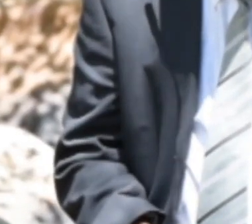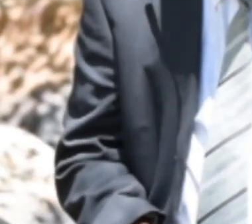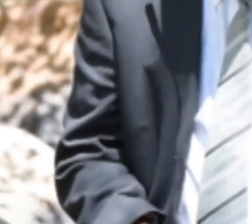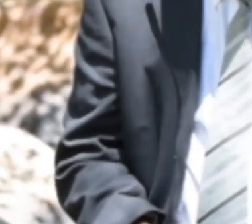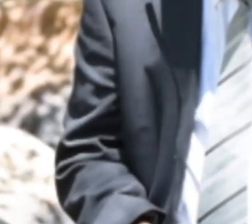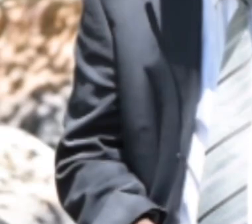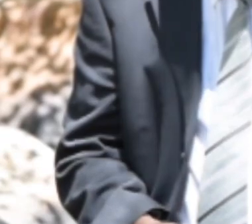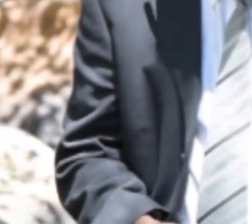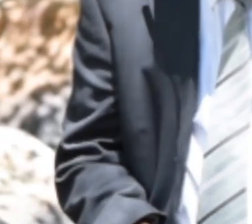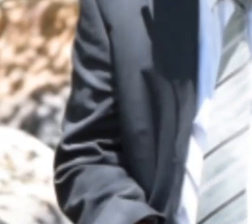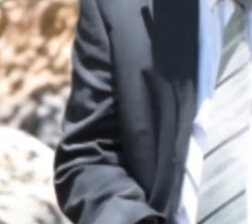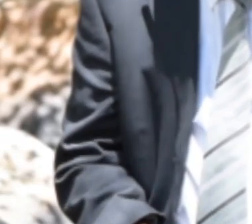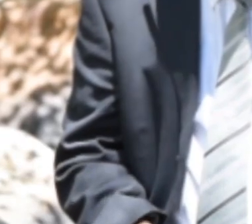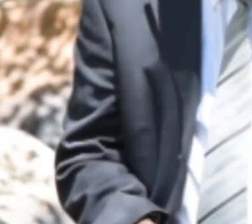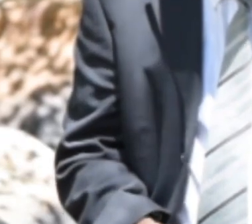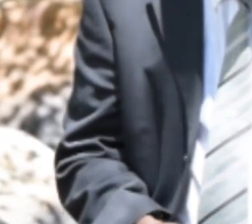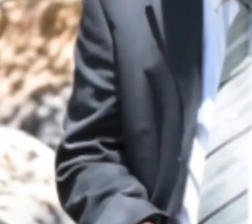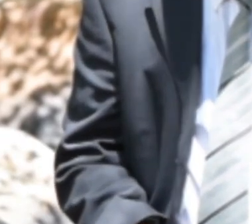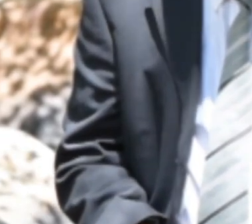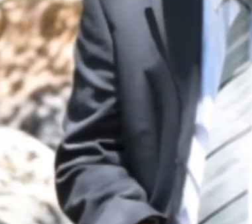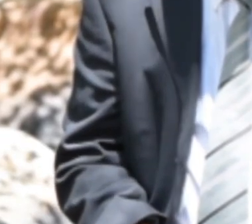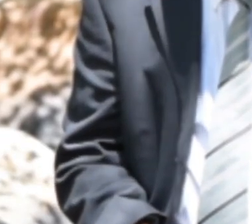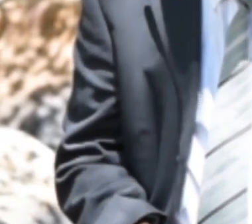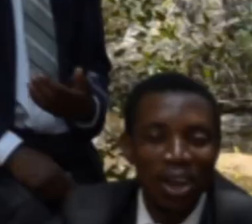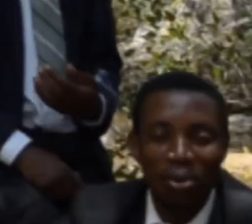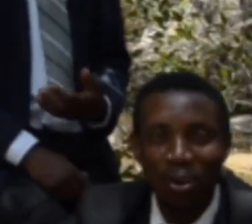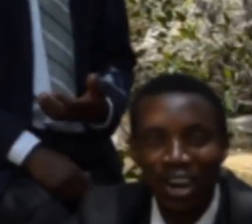muzopiwa rufaro kudenga.